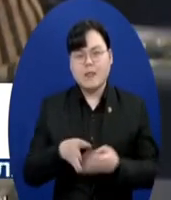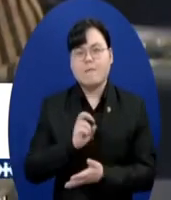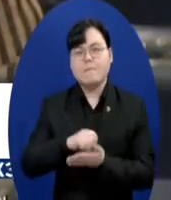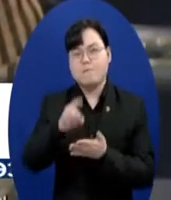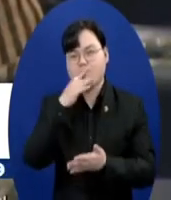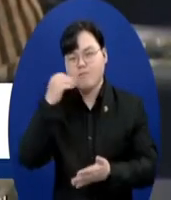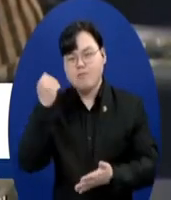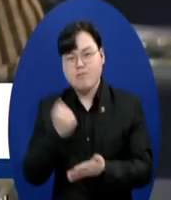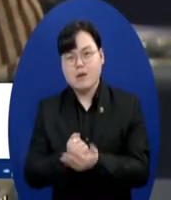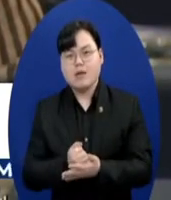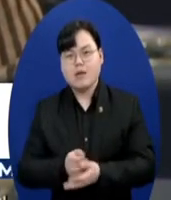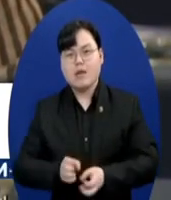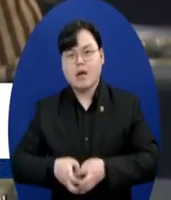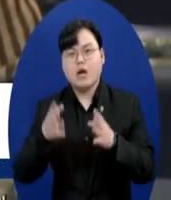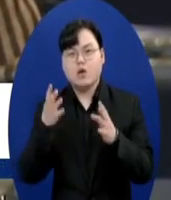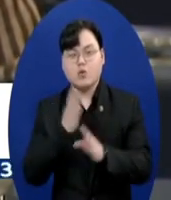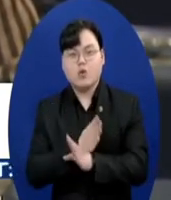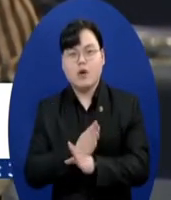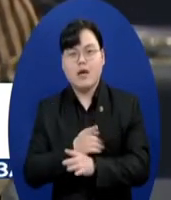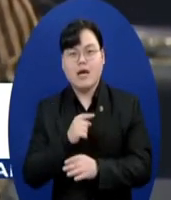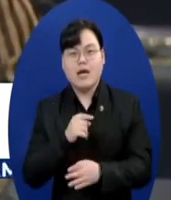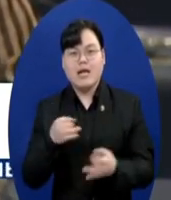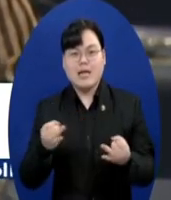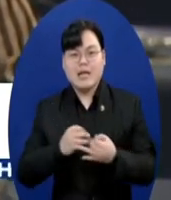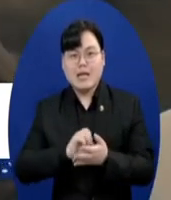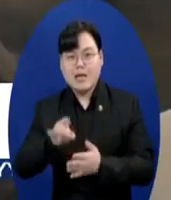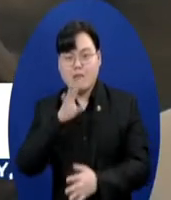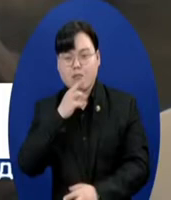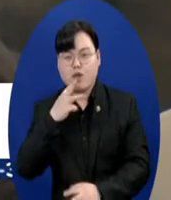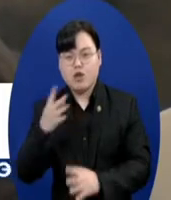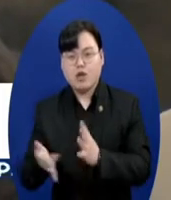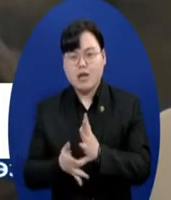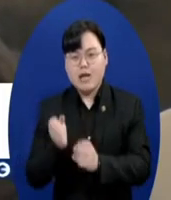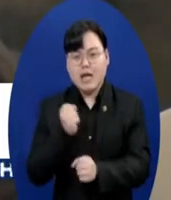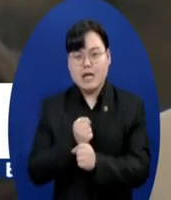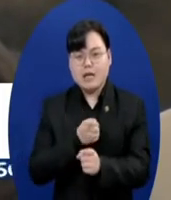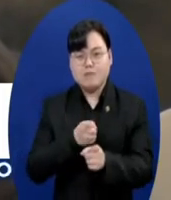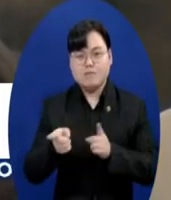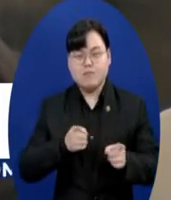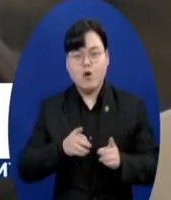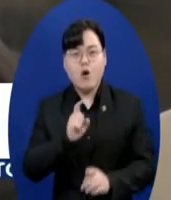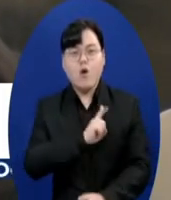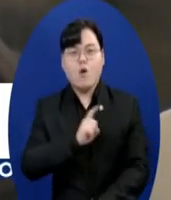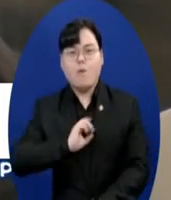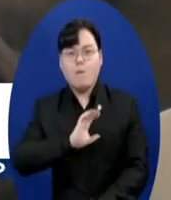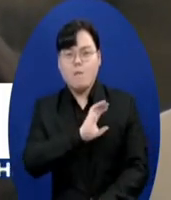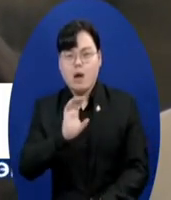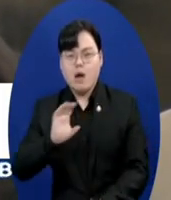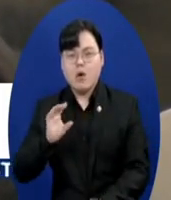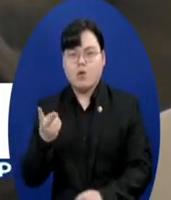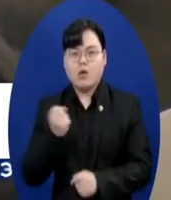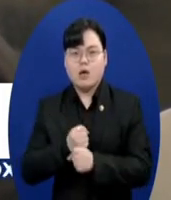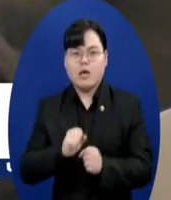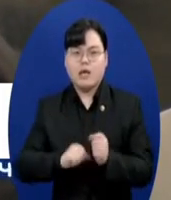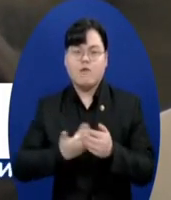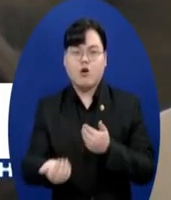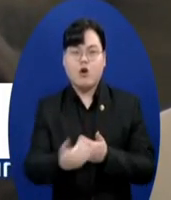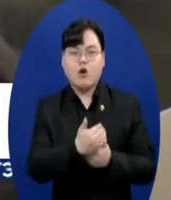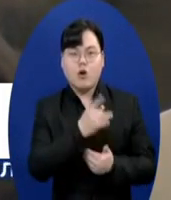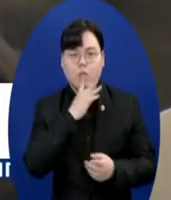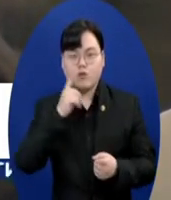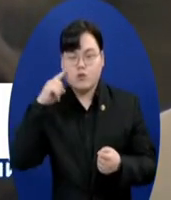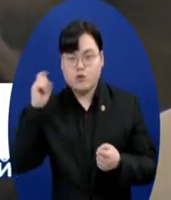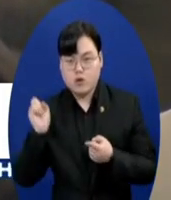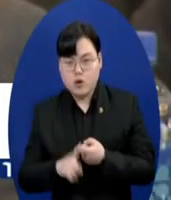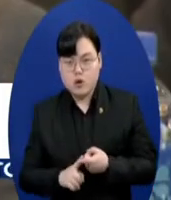бодлогын баримт бичгийг боловсруулсан байна. Цахим шилжилт хийхдээ мэдээллийн технологийн чиглэлээр ажилладаг хувийн хвшлийн байгууллагуудыг төлхөө оролцуулахар зорж